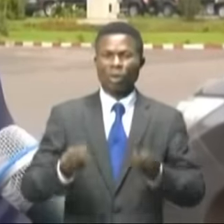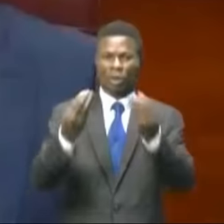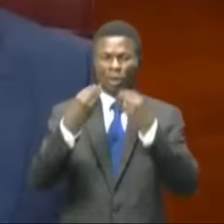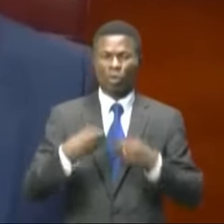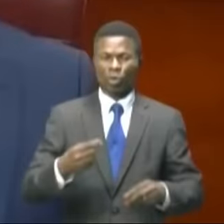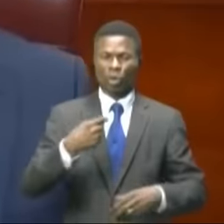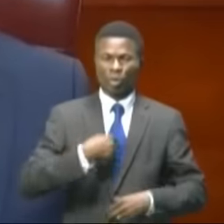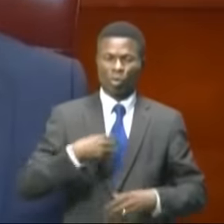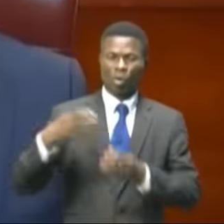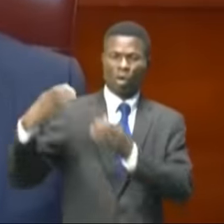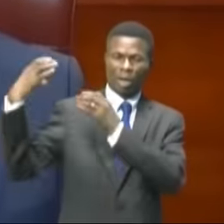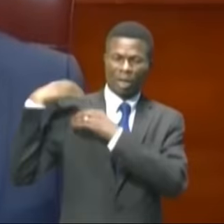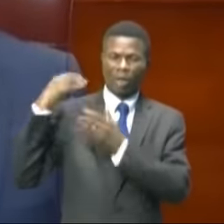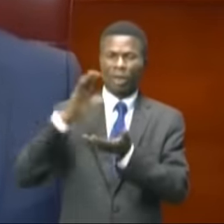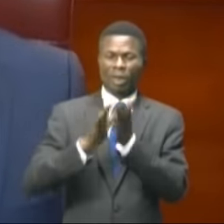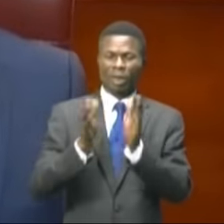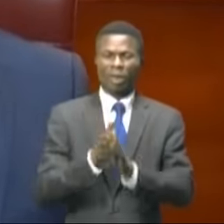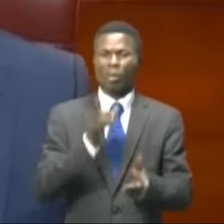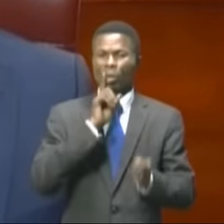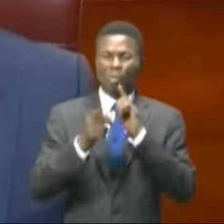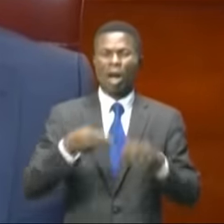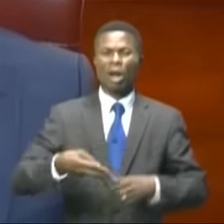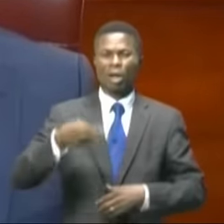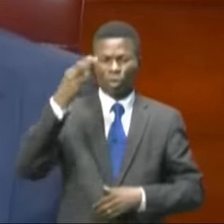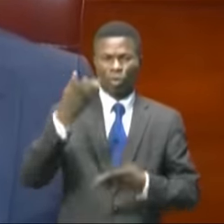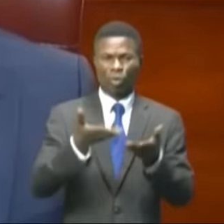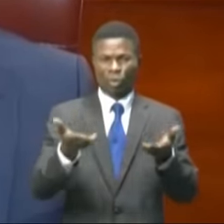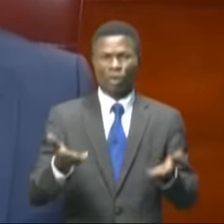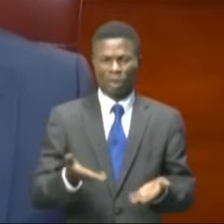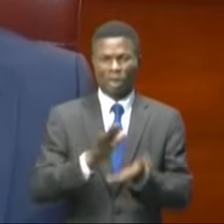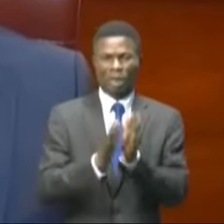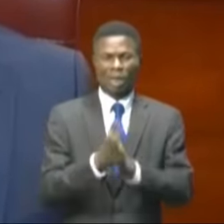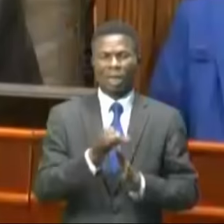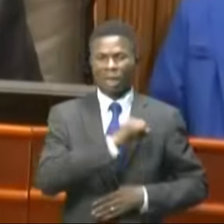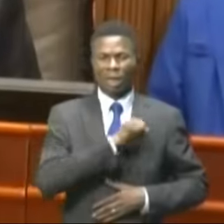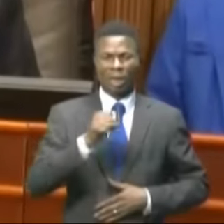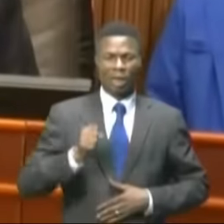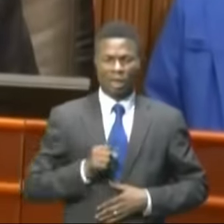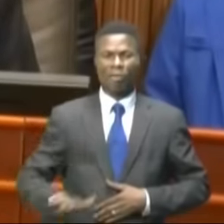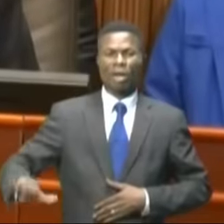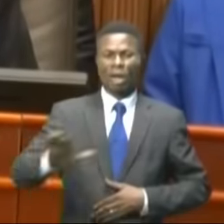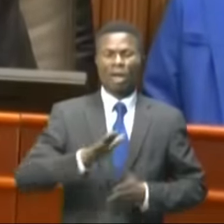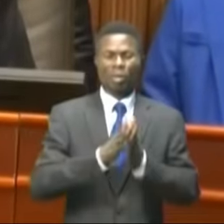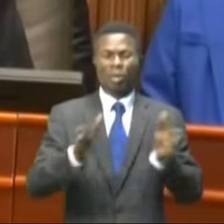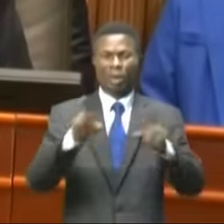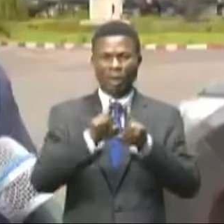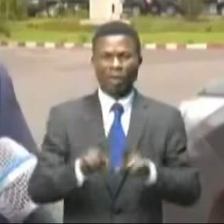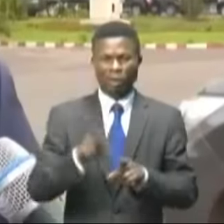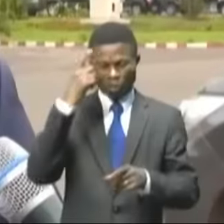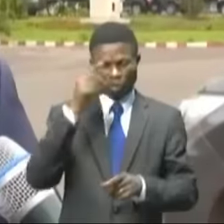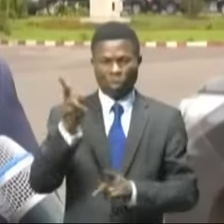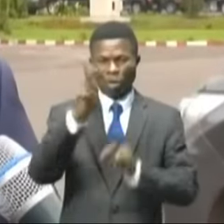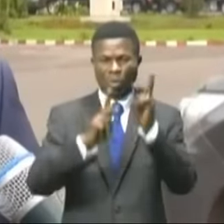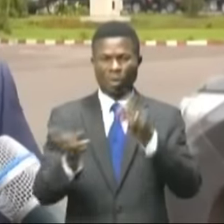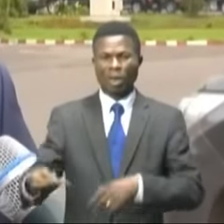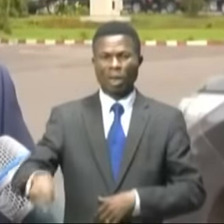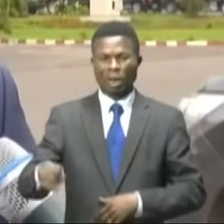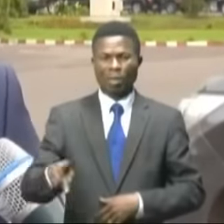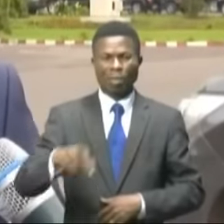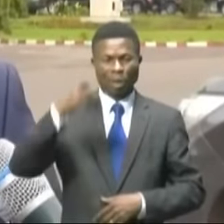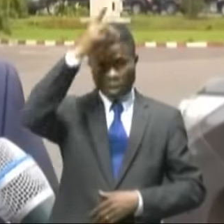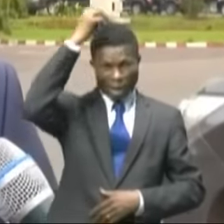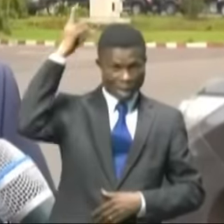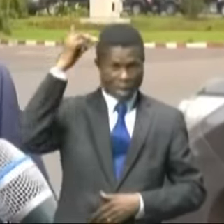charge de venir parler tout haut pour l'ensemble de la nation et particulièrement pour la province du